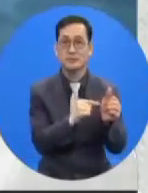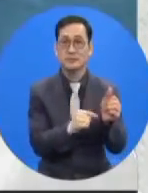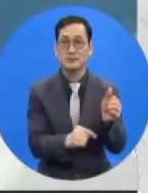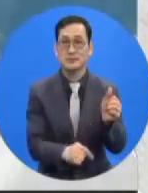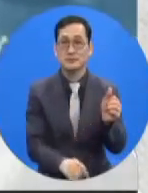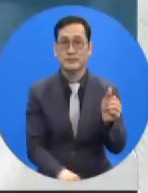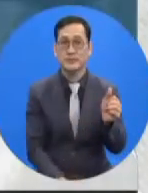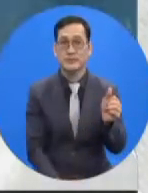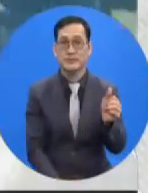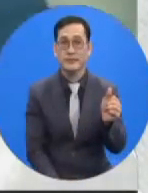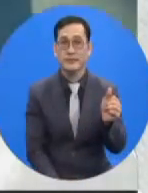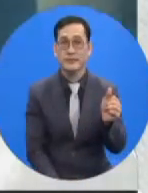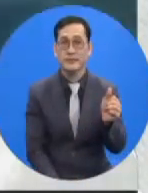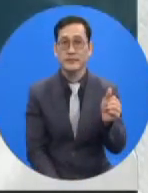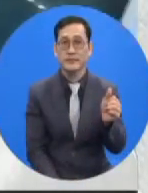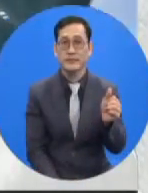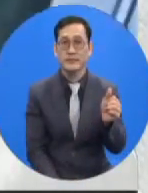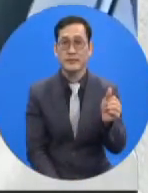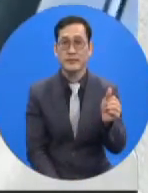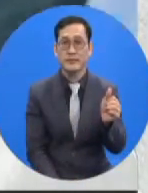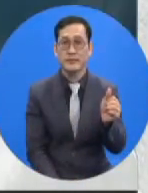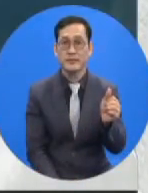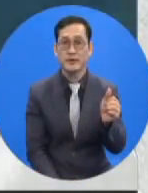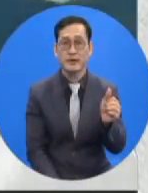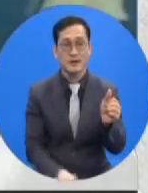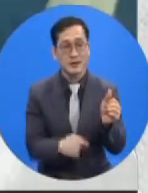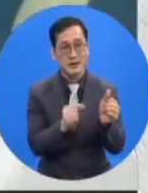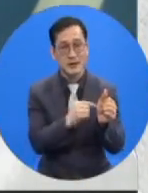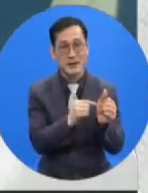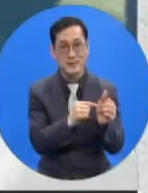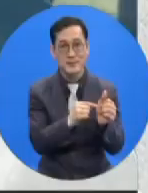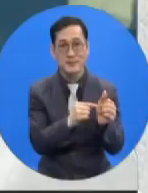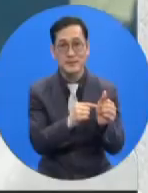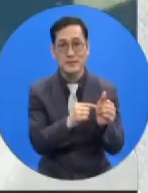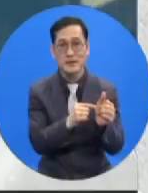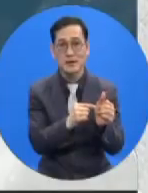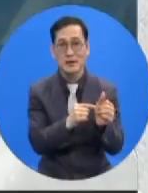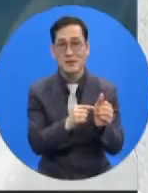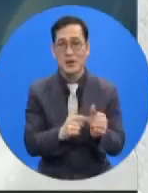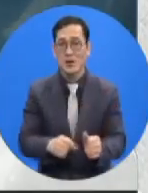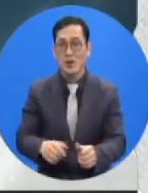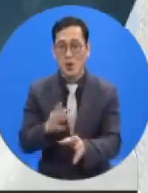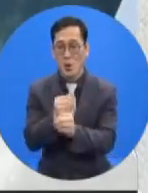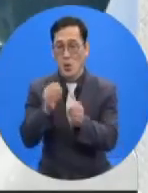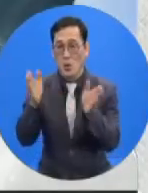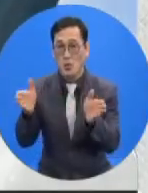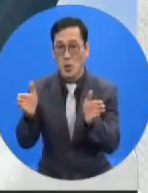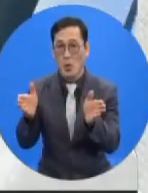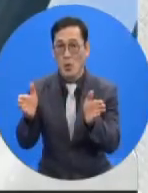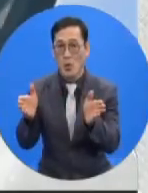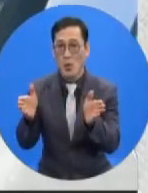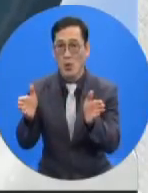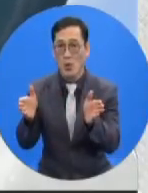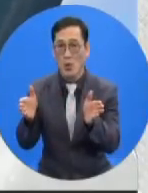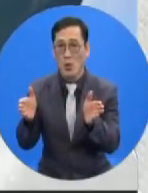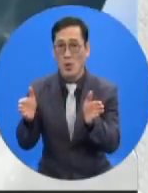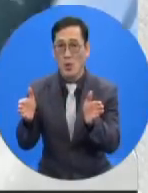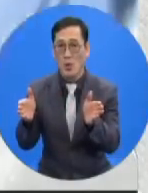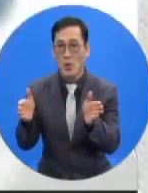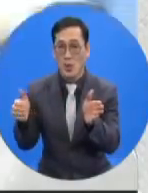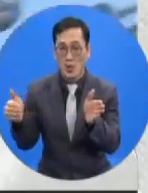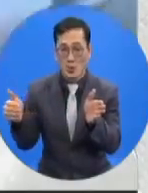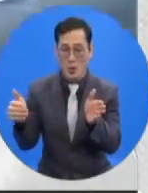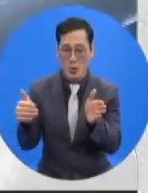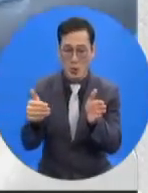공소시효 때문에 소환 없이 기소를 한다고 검찰에서 그랬어요. 저는 깜짝 놀랐어요. 제가 계산해봐도 공소시효는 작성했을 때가